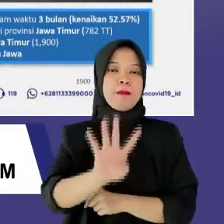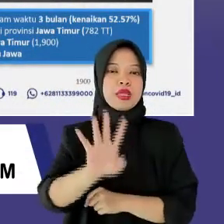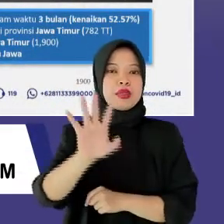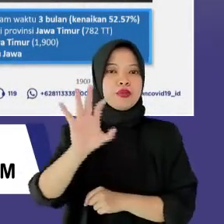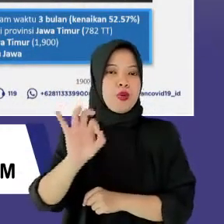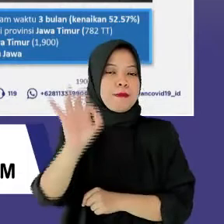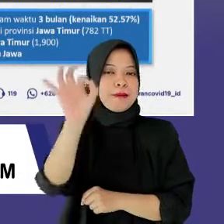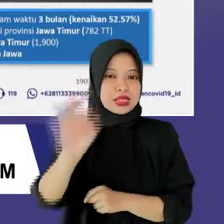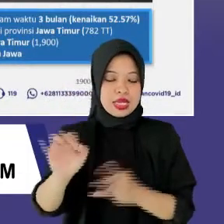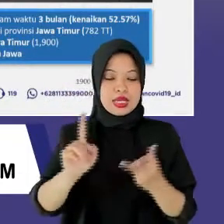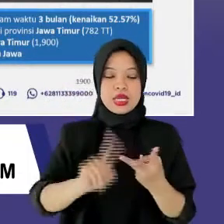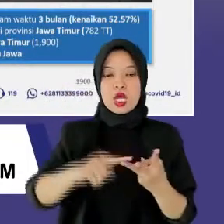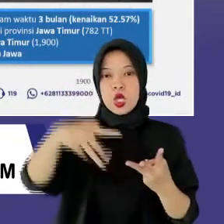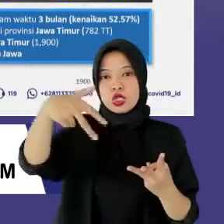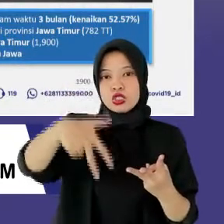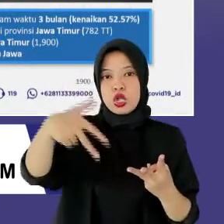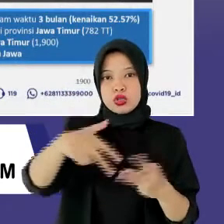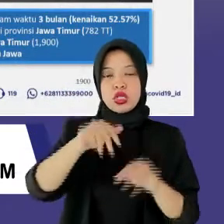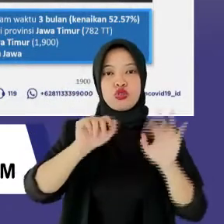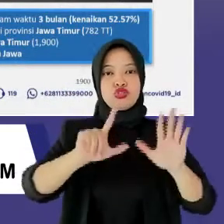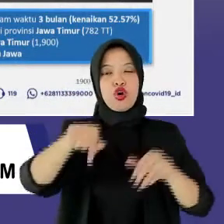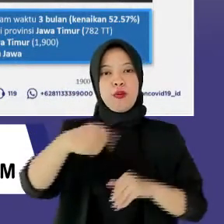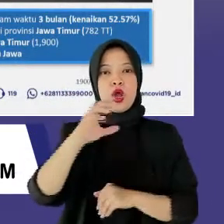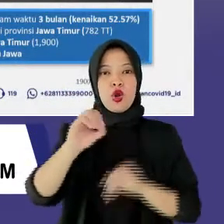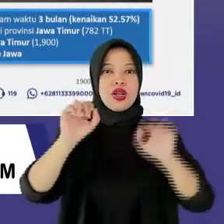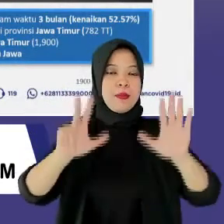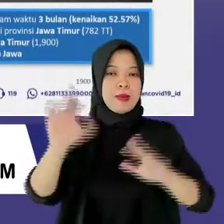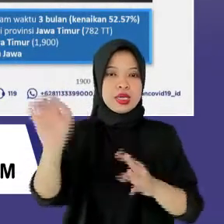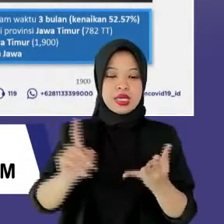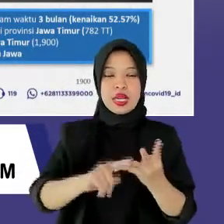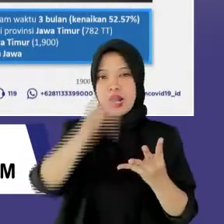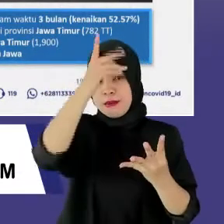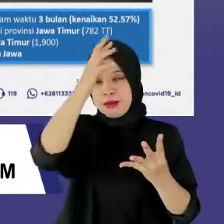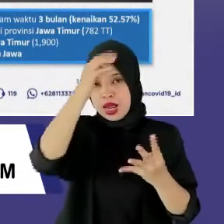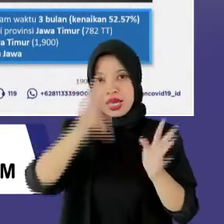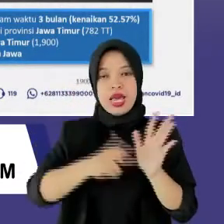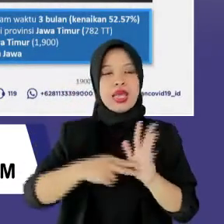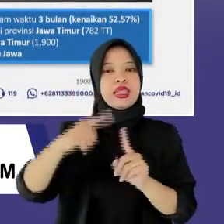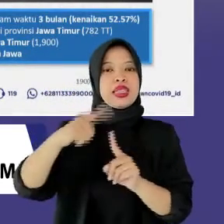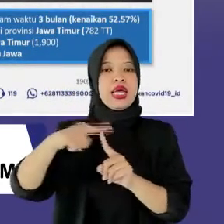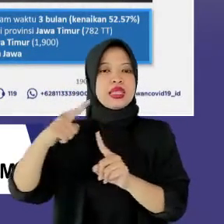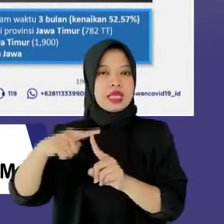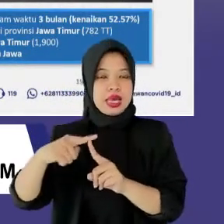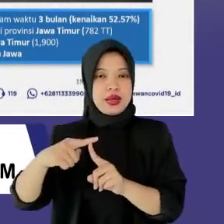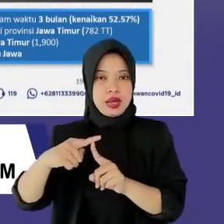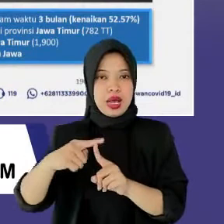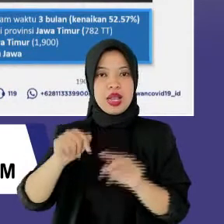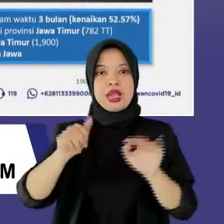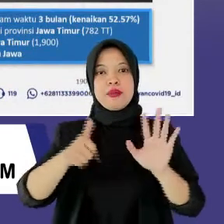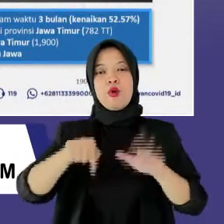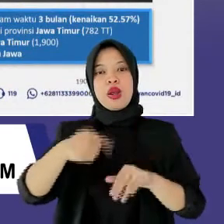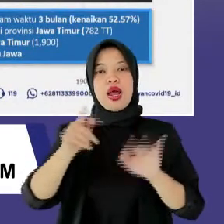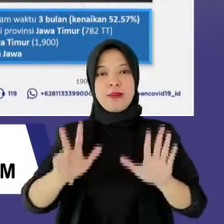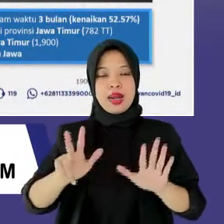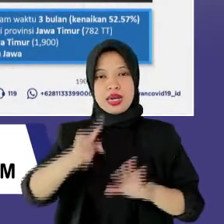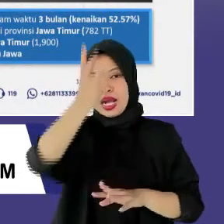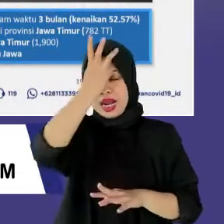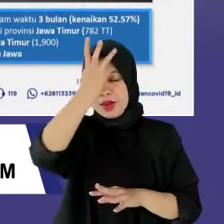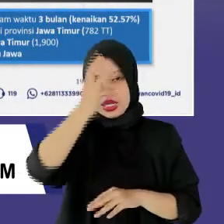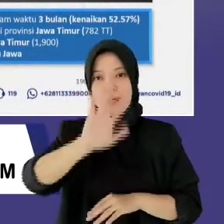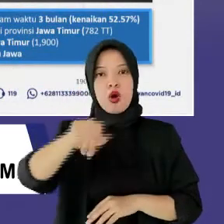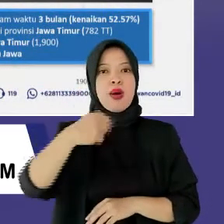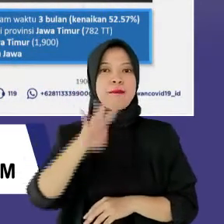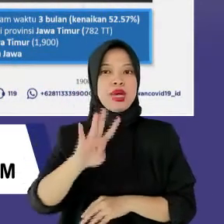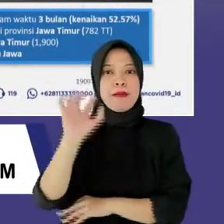13,48%. Kemudian Sulawesi di 7,08%, Bali dan Nusa Tenggara 6,8%. Kalimantan